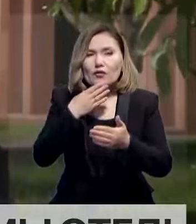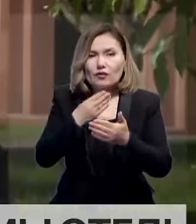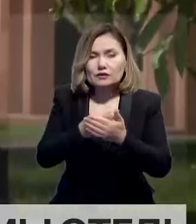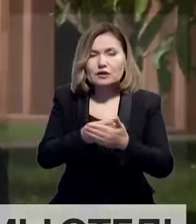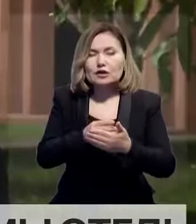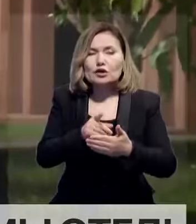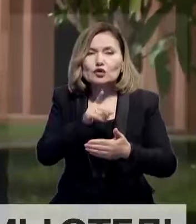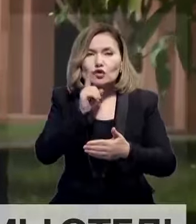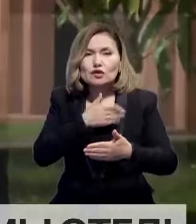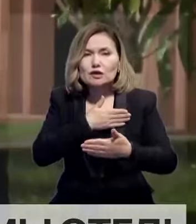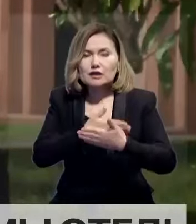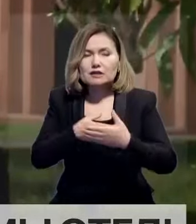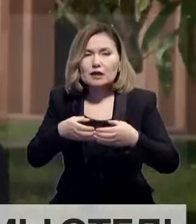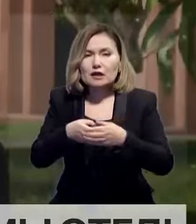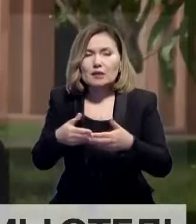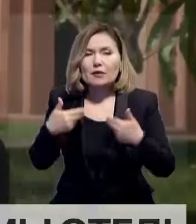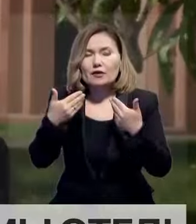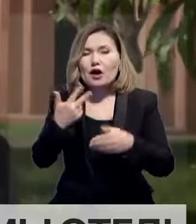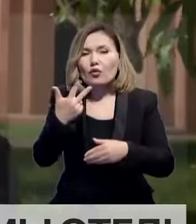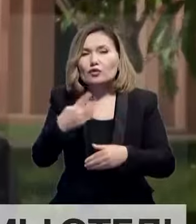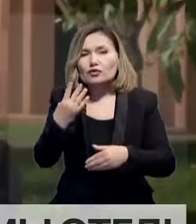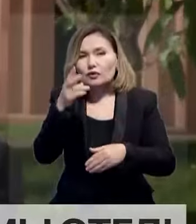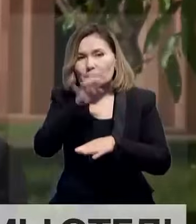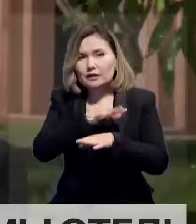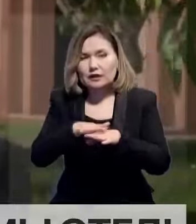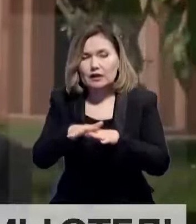беру. Форумға 34 елден астам